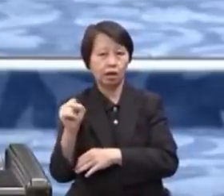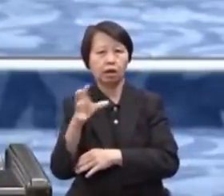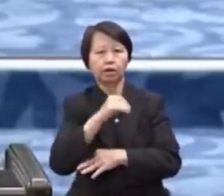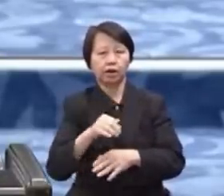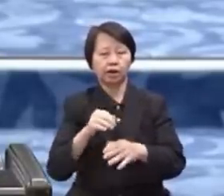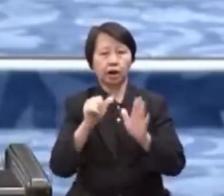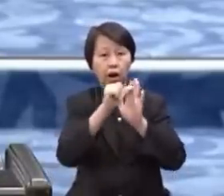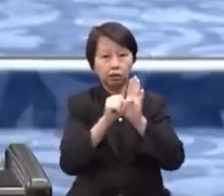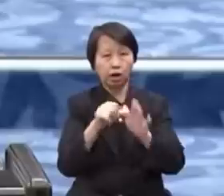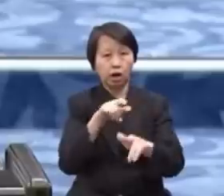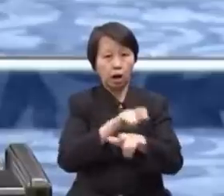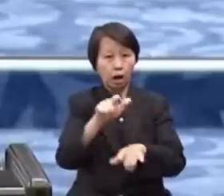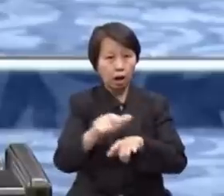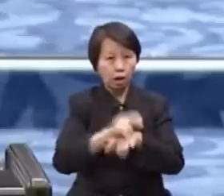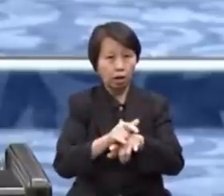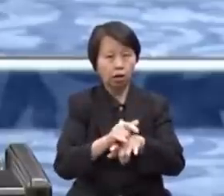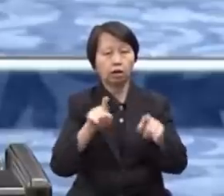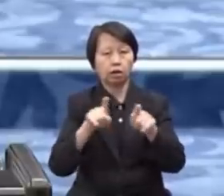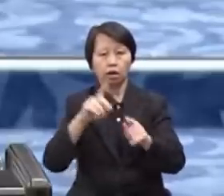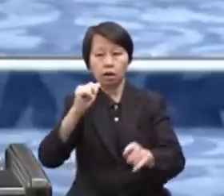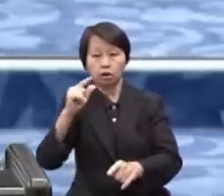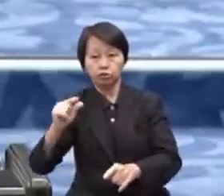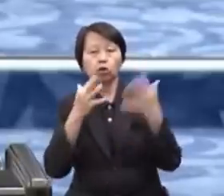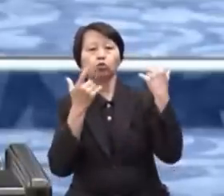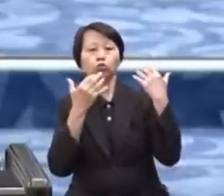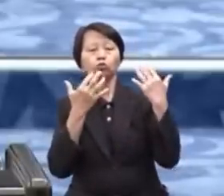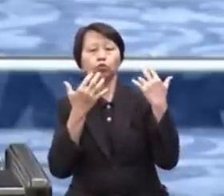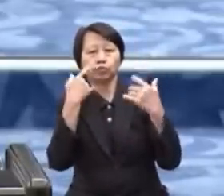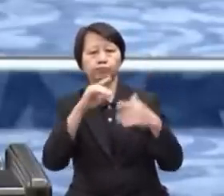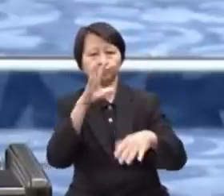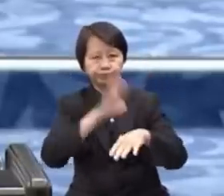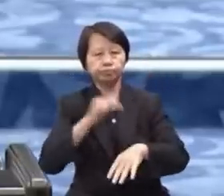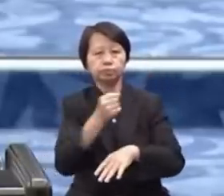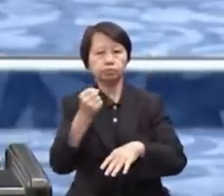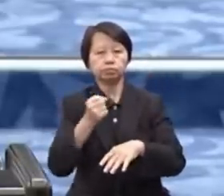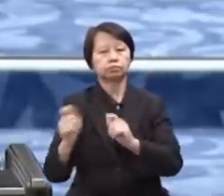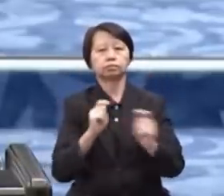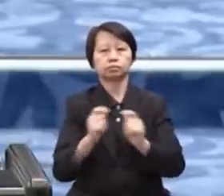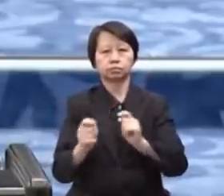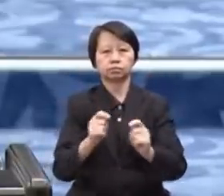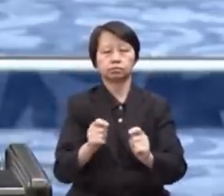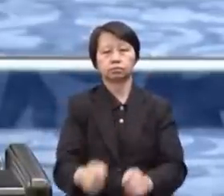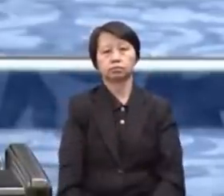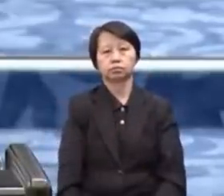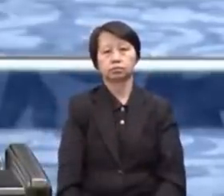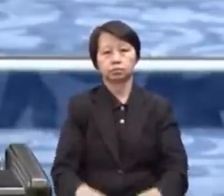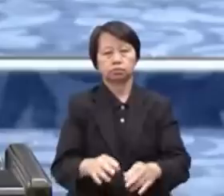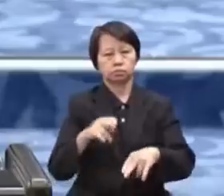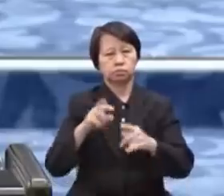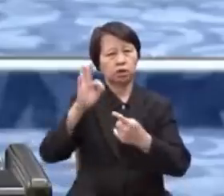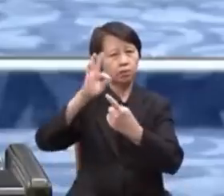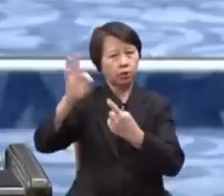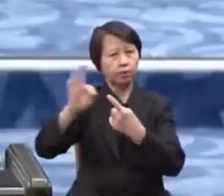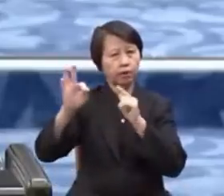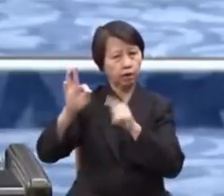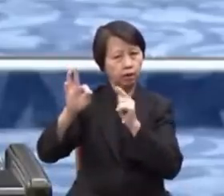laporan telah dikemukakan pada program negara nunggu tindakan tugas negara untuk mengambil tindakan kedudukan lagi